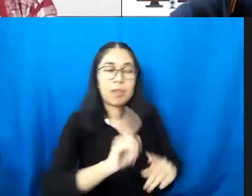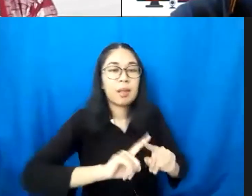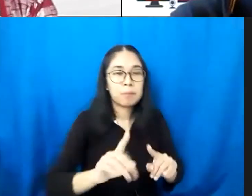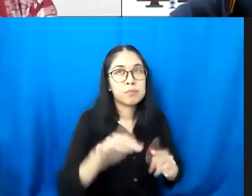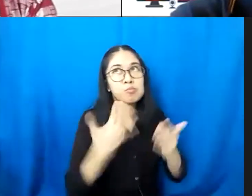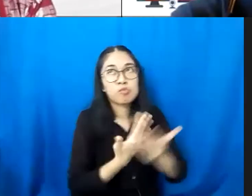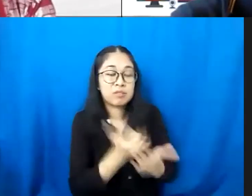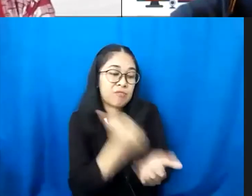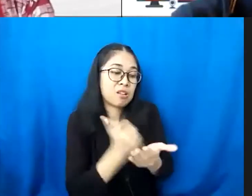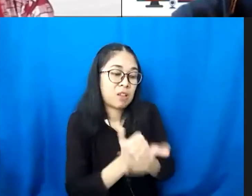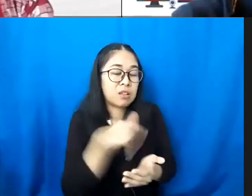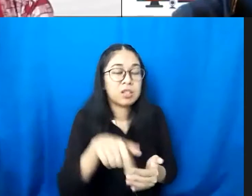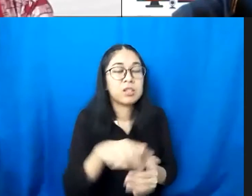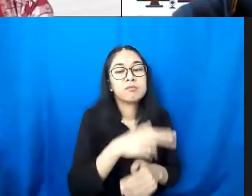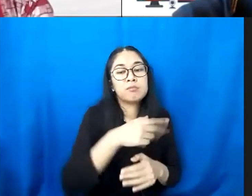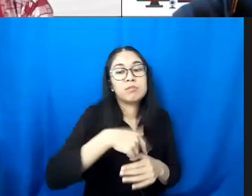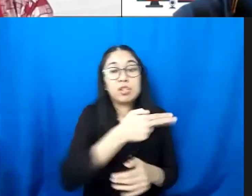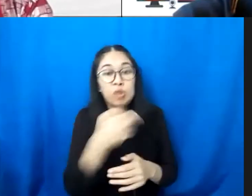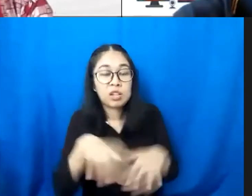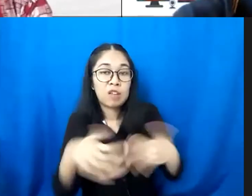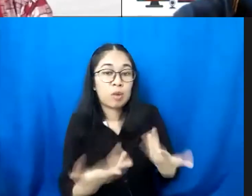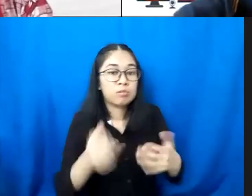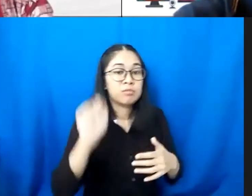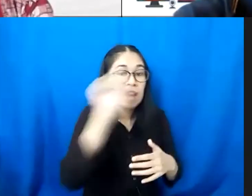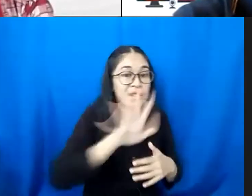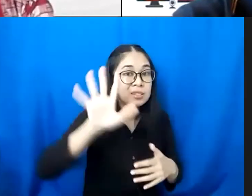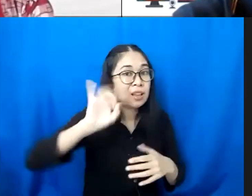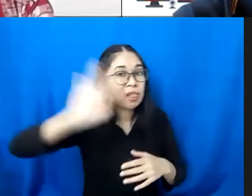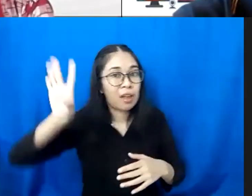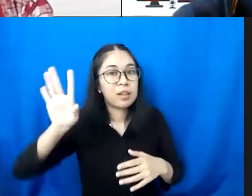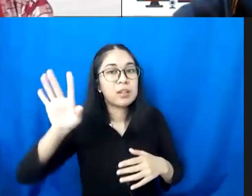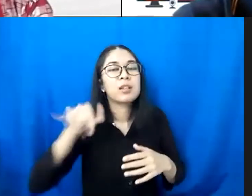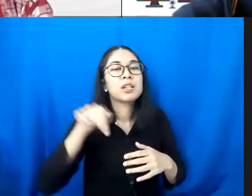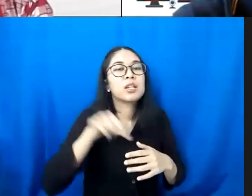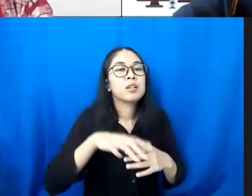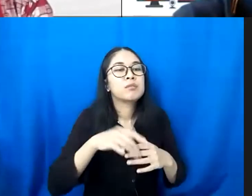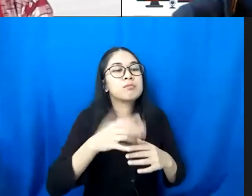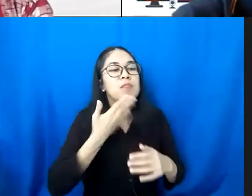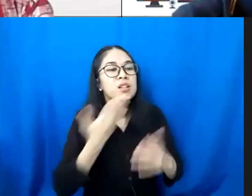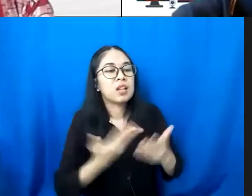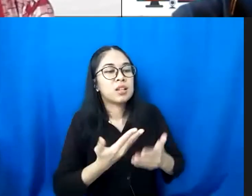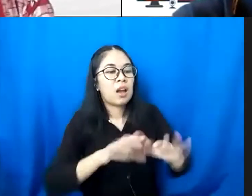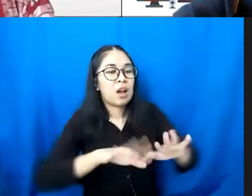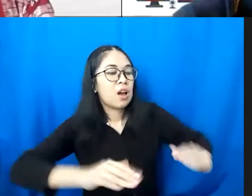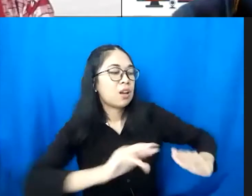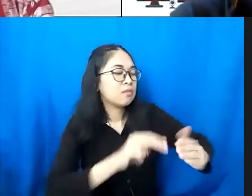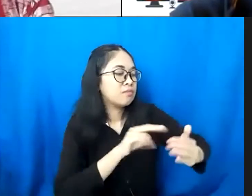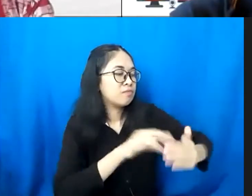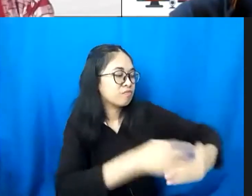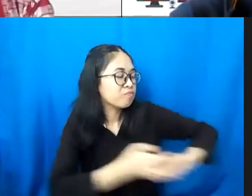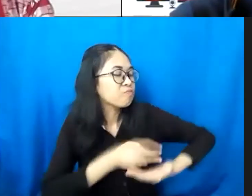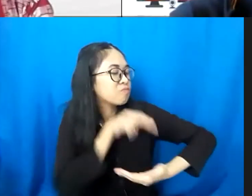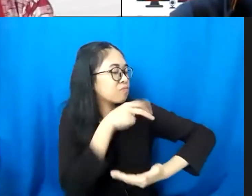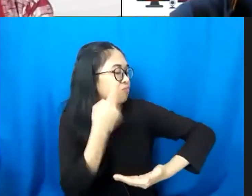mungkin di negara Asia lainnya, seringkali beban untuk pengasuhan ini ada di perempuan.